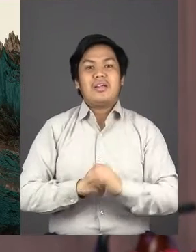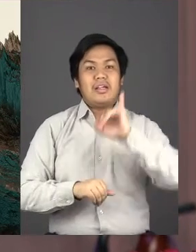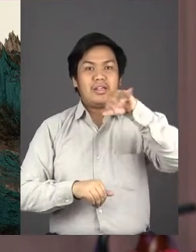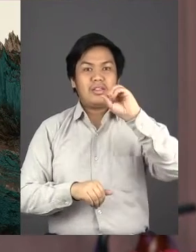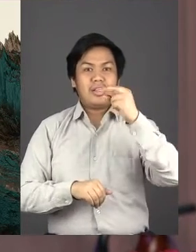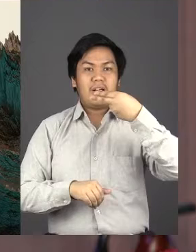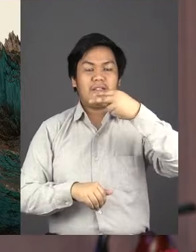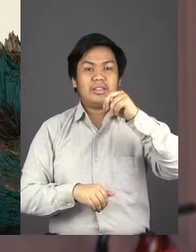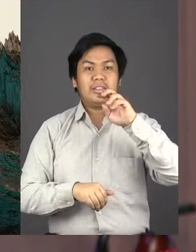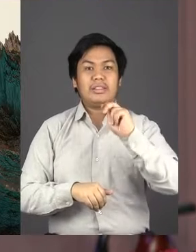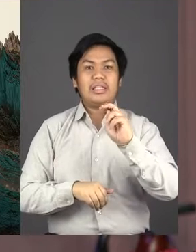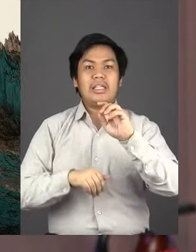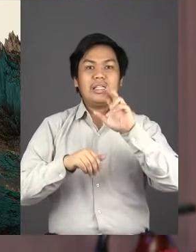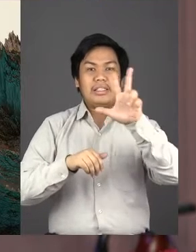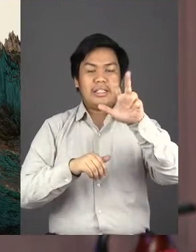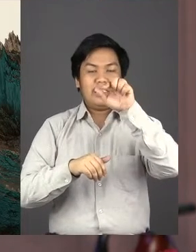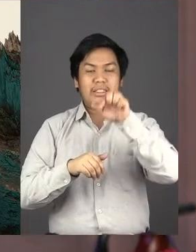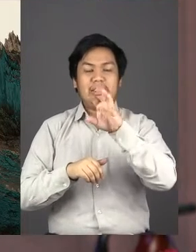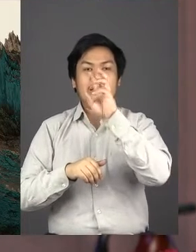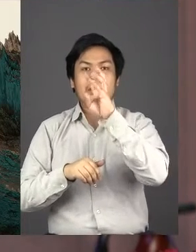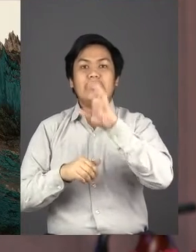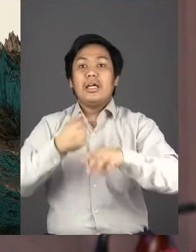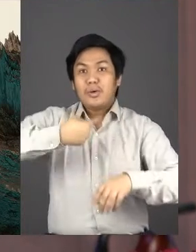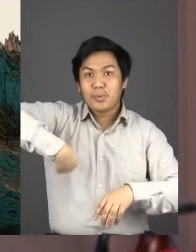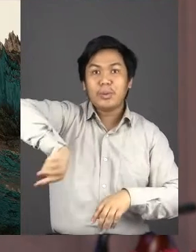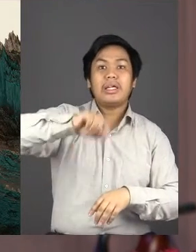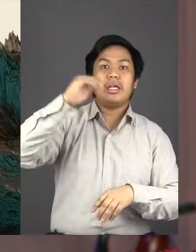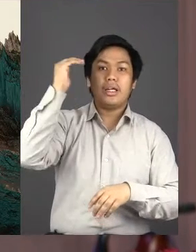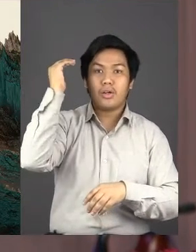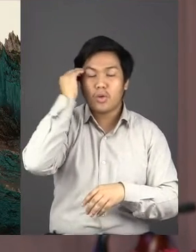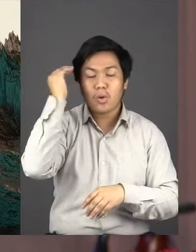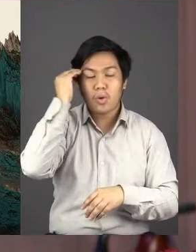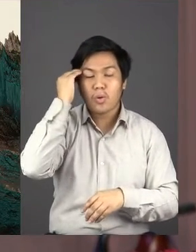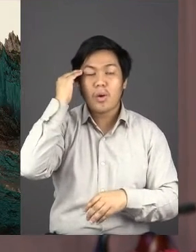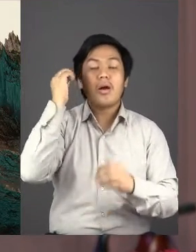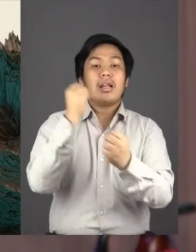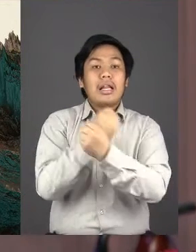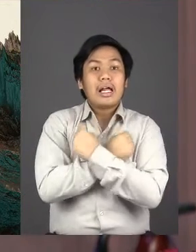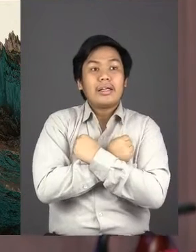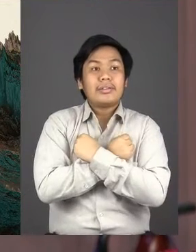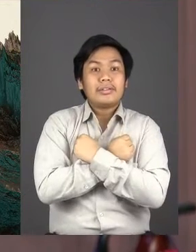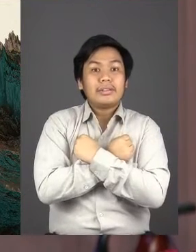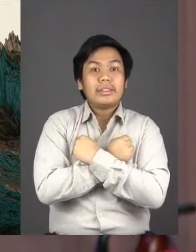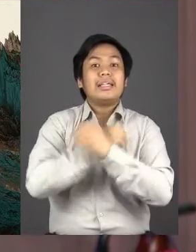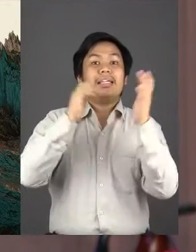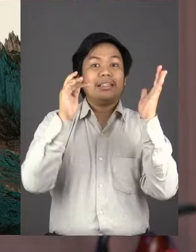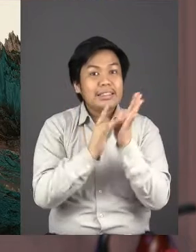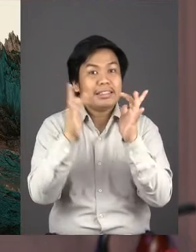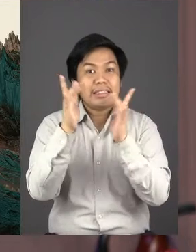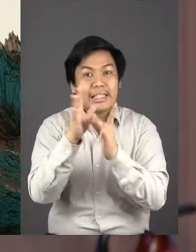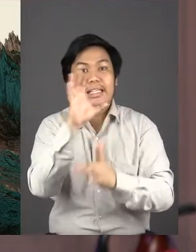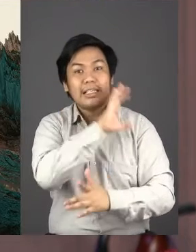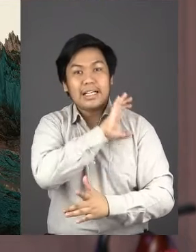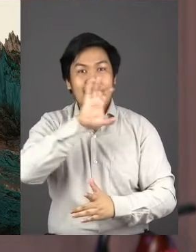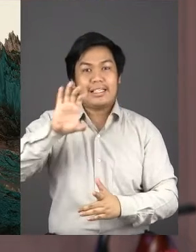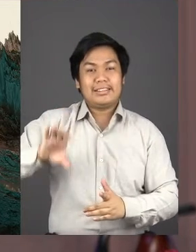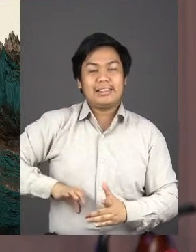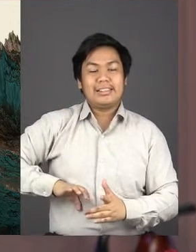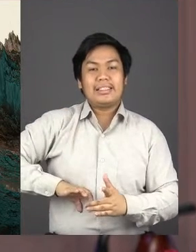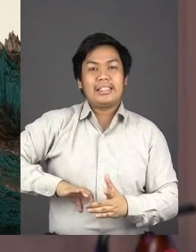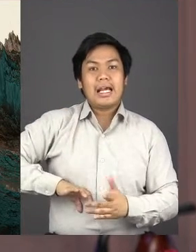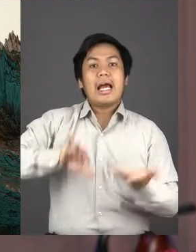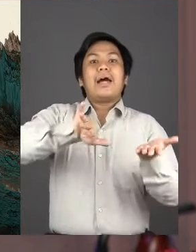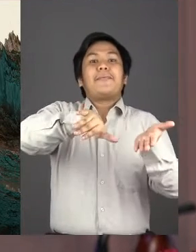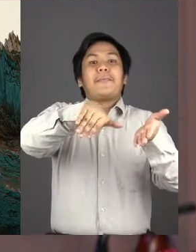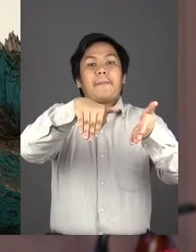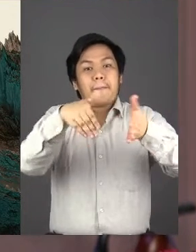wika roon, by this we know love, that He, si Kristo Jesus, laid down